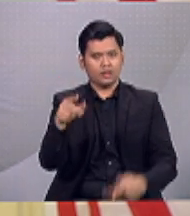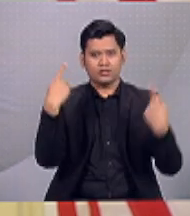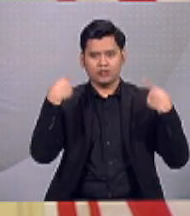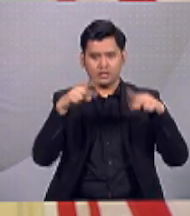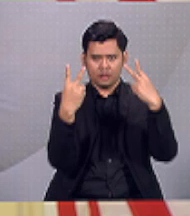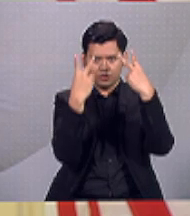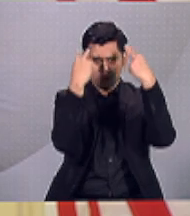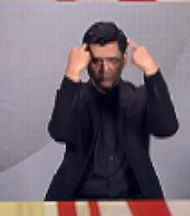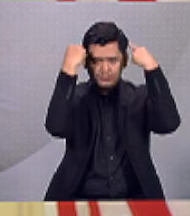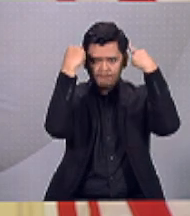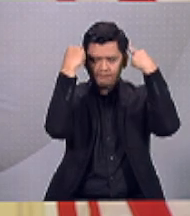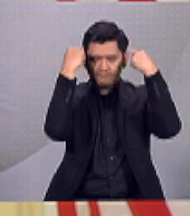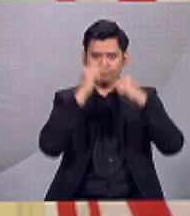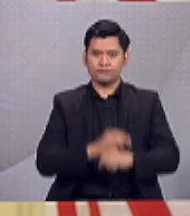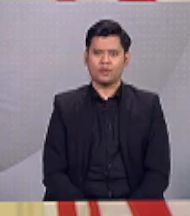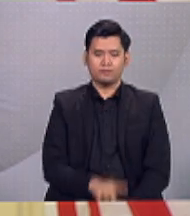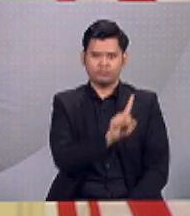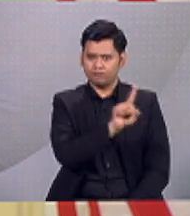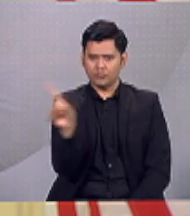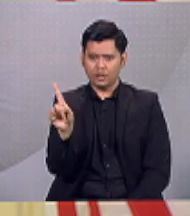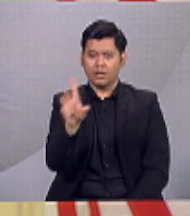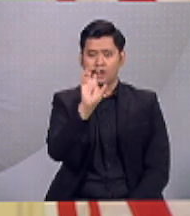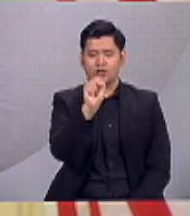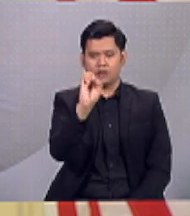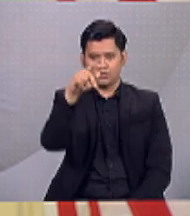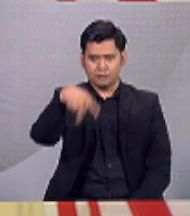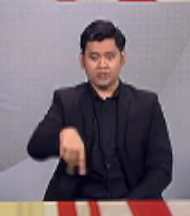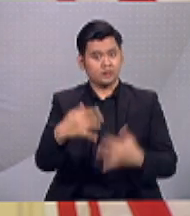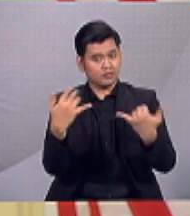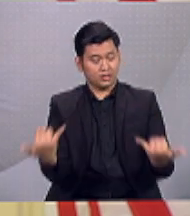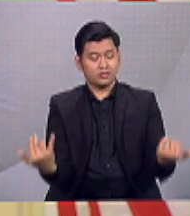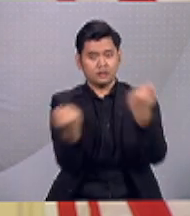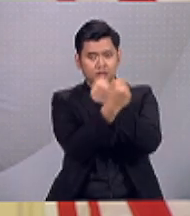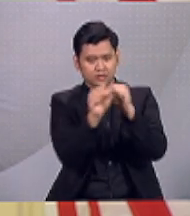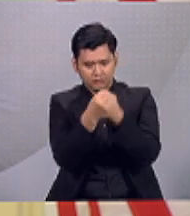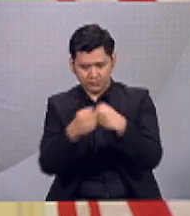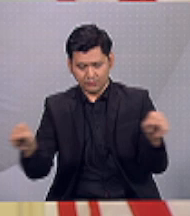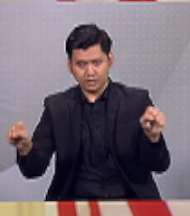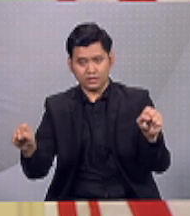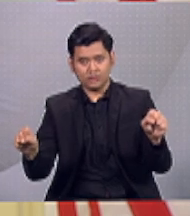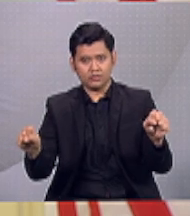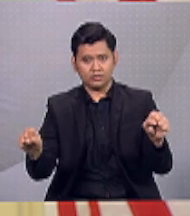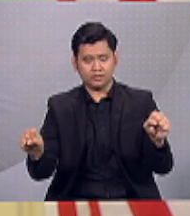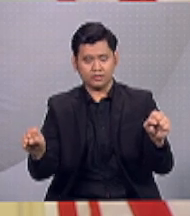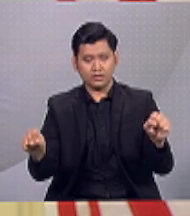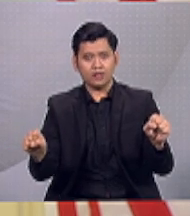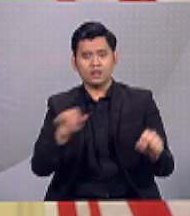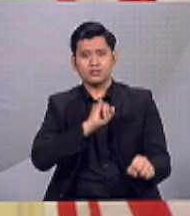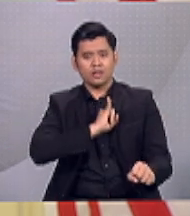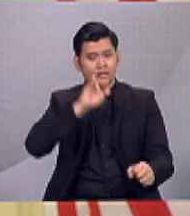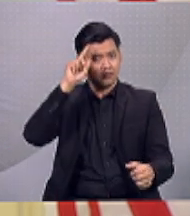rambut, ya. SOP sedang disediakan Saya percaya pihak